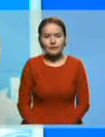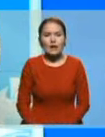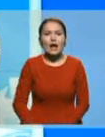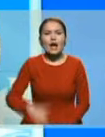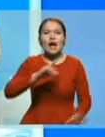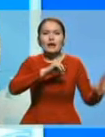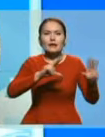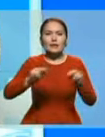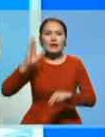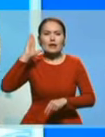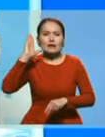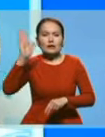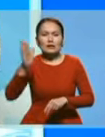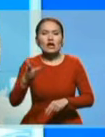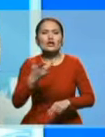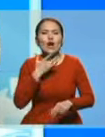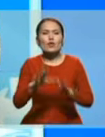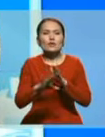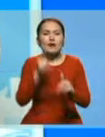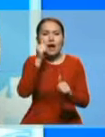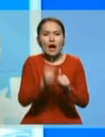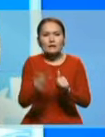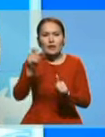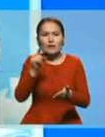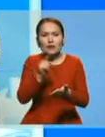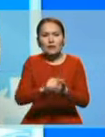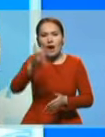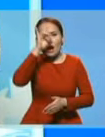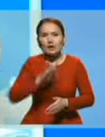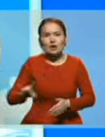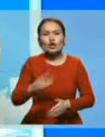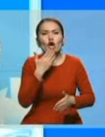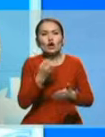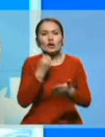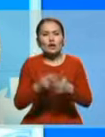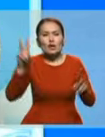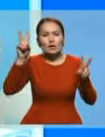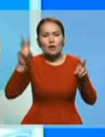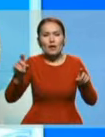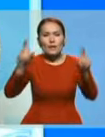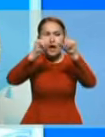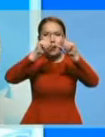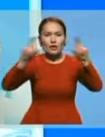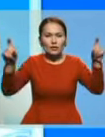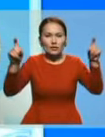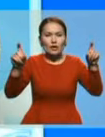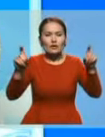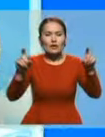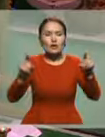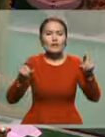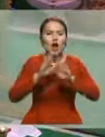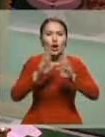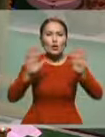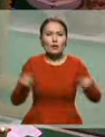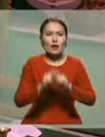келешекке дауыс беру әр азаматтың парызы. Бұл Қазақстан Республикасының ұлттық құндылықтары деп айдар таққан көрмеге келушілердің бірі. Бұл ретте елордалық зиялы